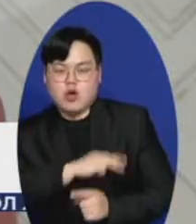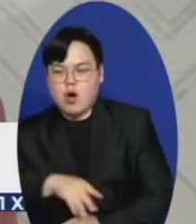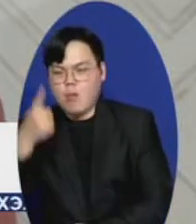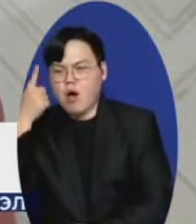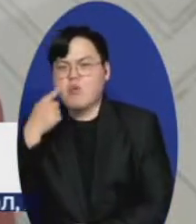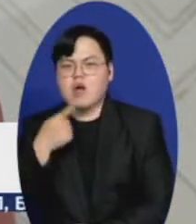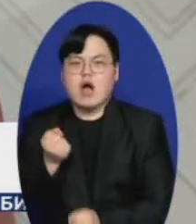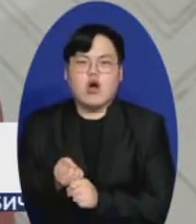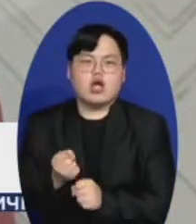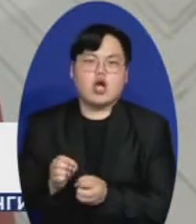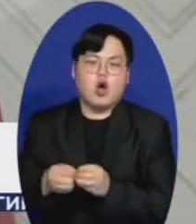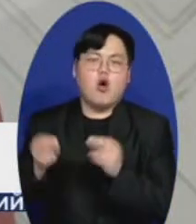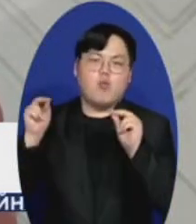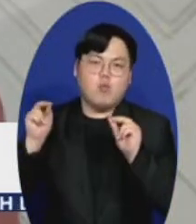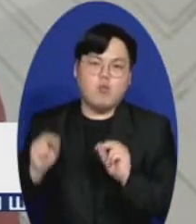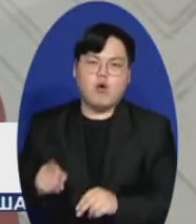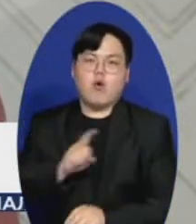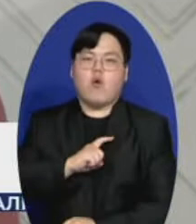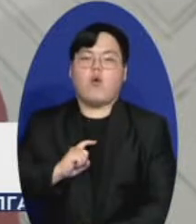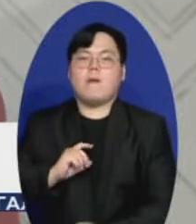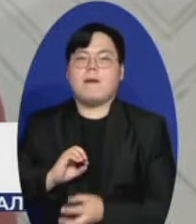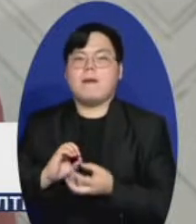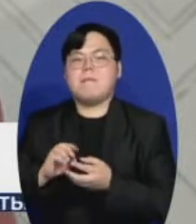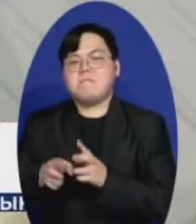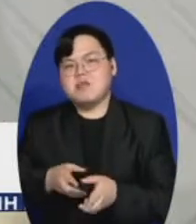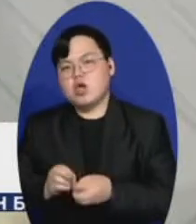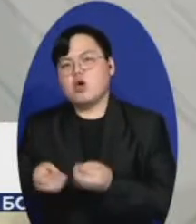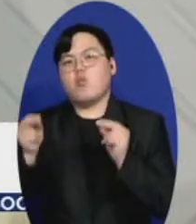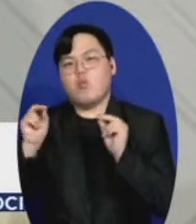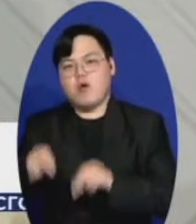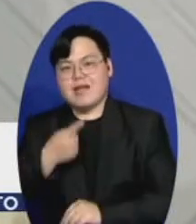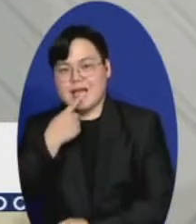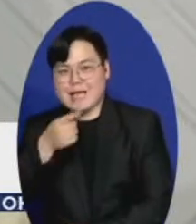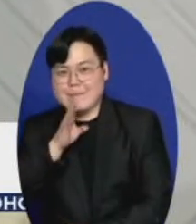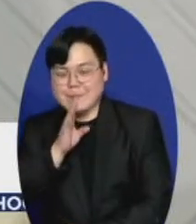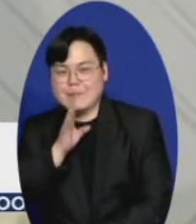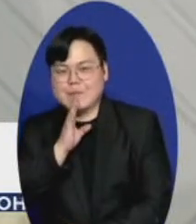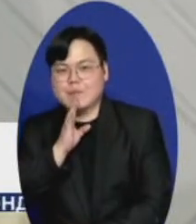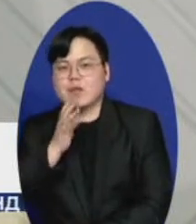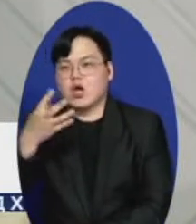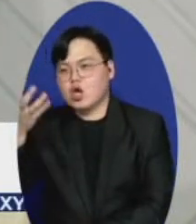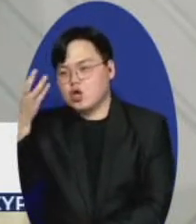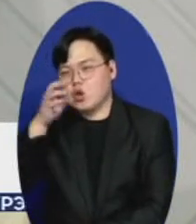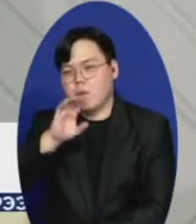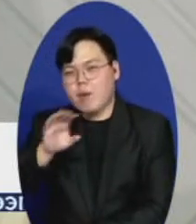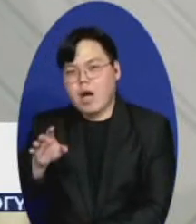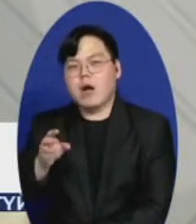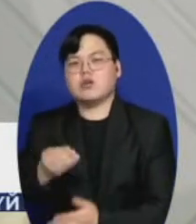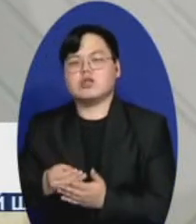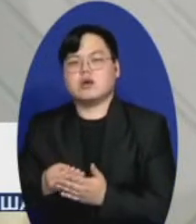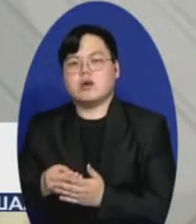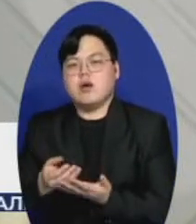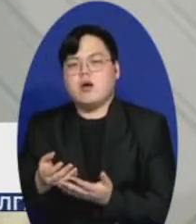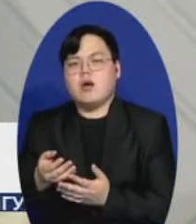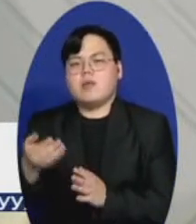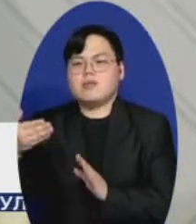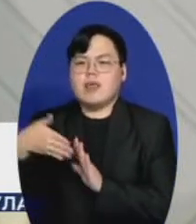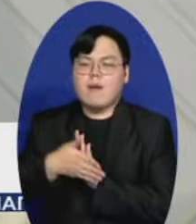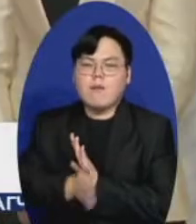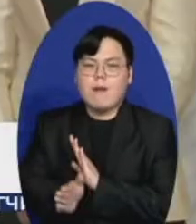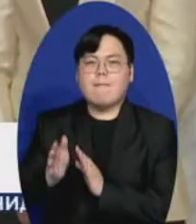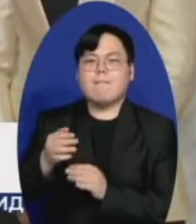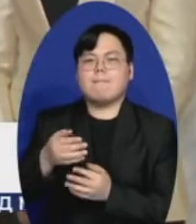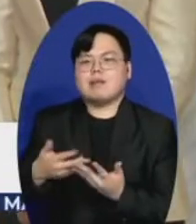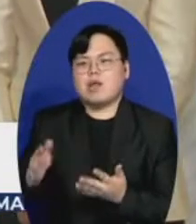хөдөлмөр хийх, хувийн бизнесээ эхлүүлэх боломжийг олгох юм. Жишээ нь төрийн болон орон нутгийн өмчийн хөрөнгөөр бараа ажил үйлчлэгийн худалдаа авах үед тэргүүн